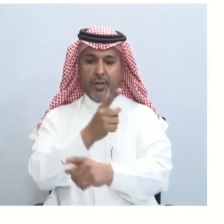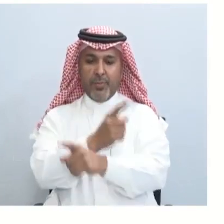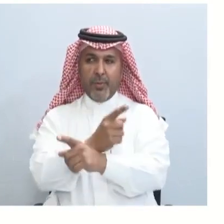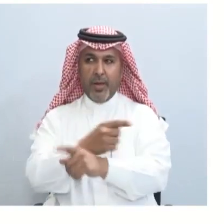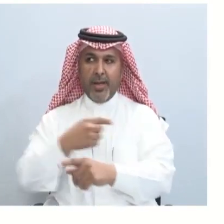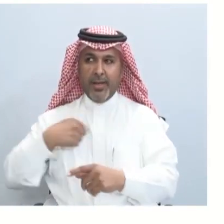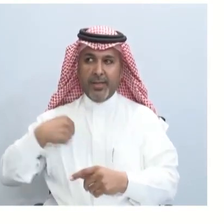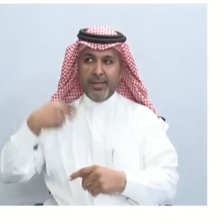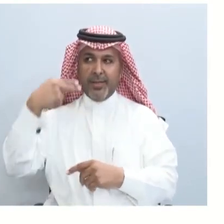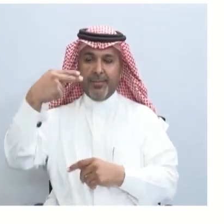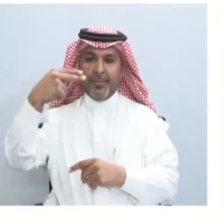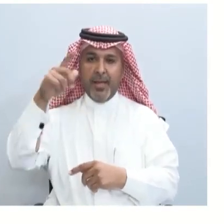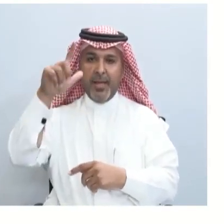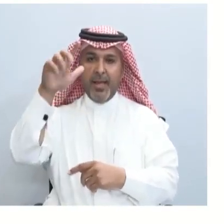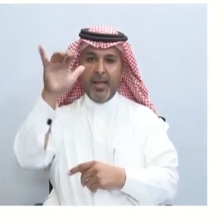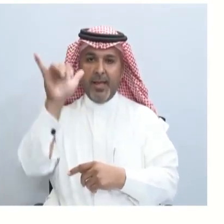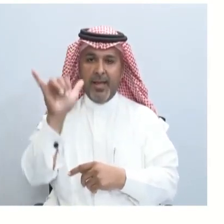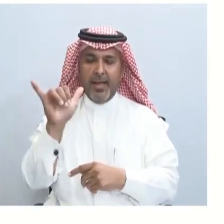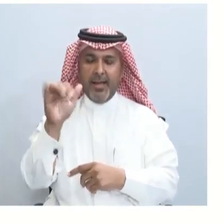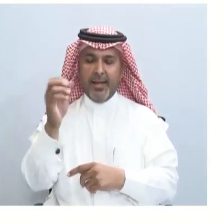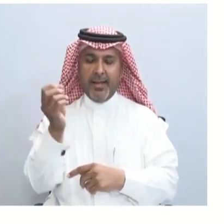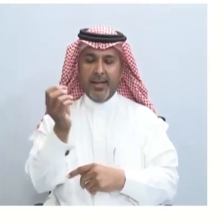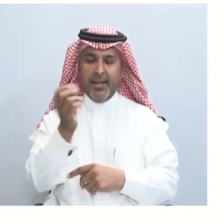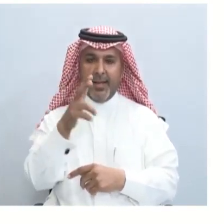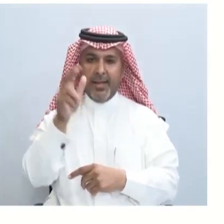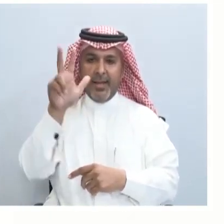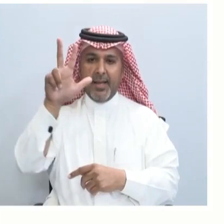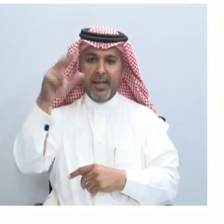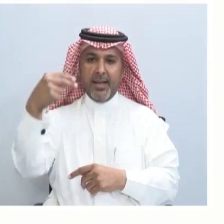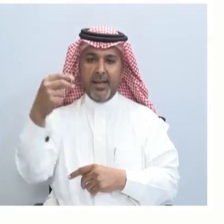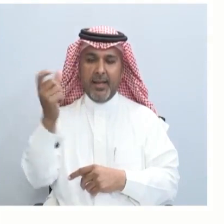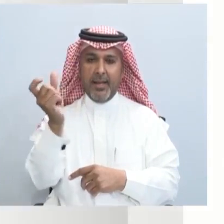مساحه اشكال مركبه الجزء الاول من هذا الدرس